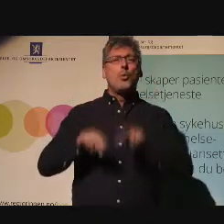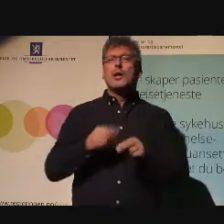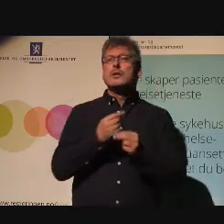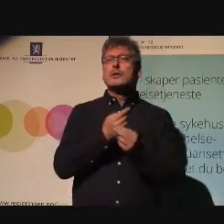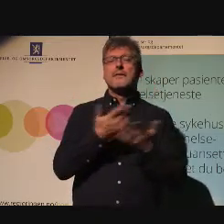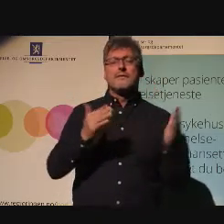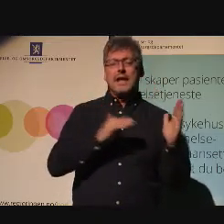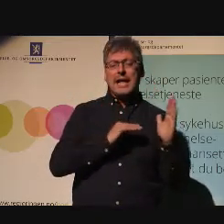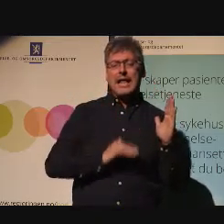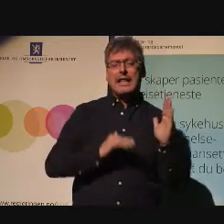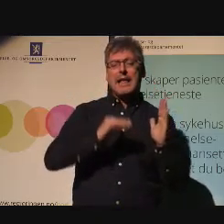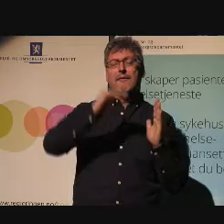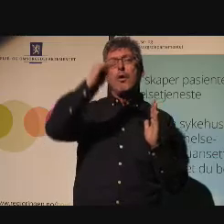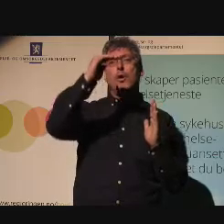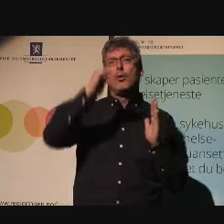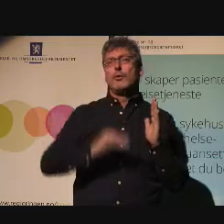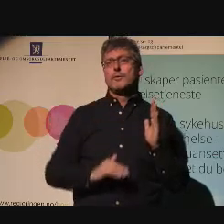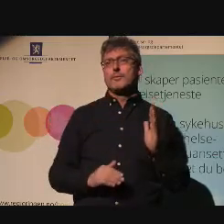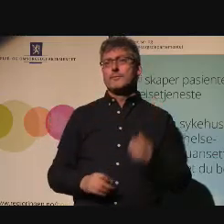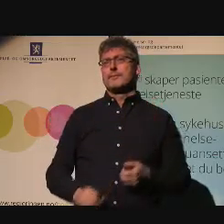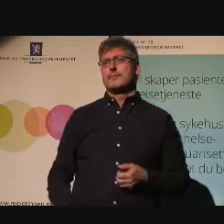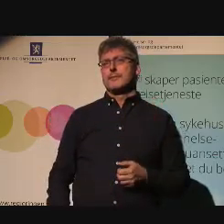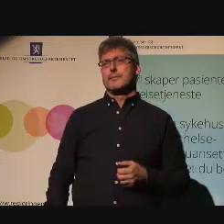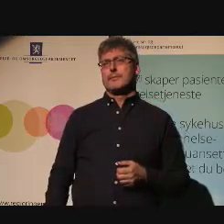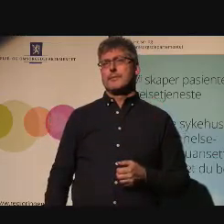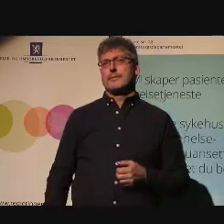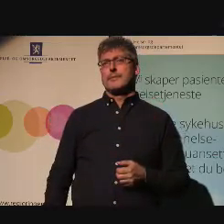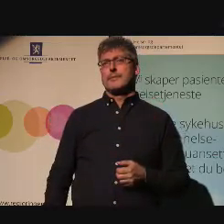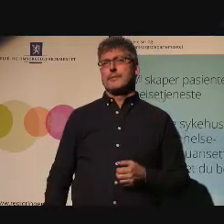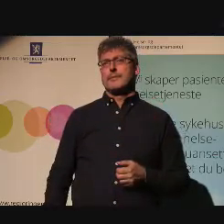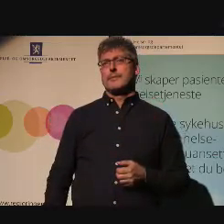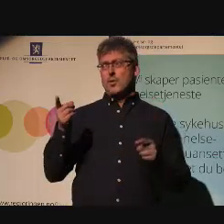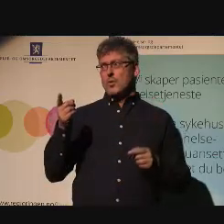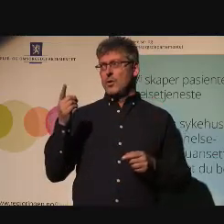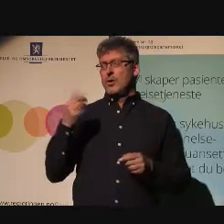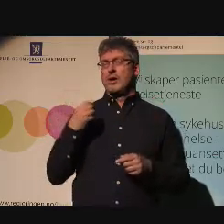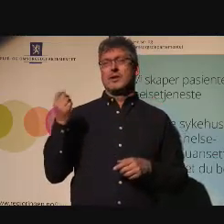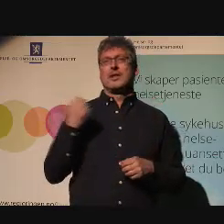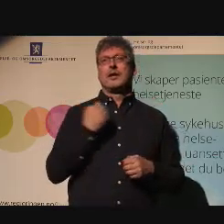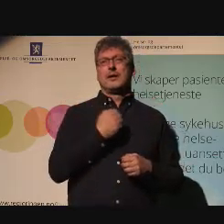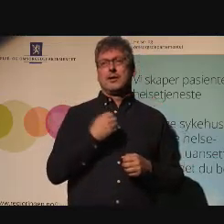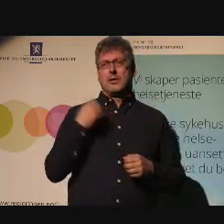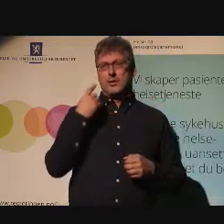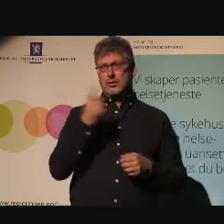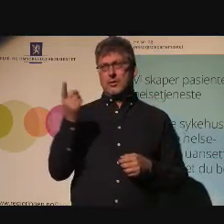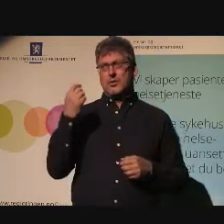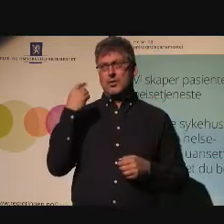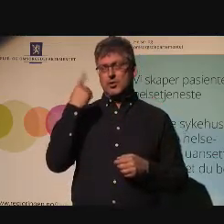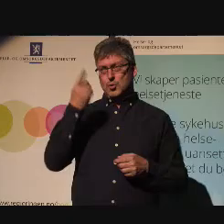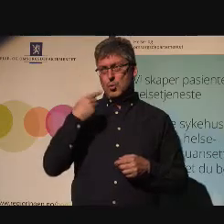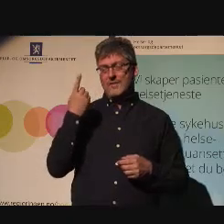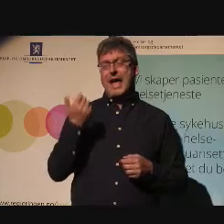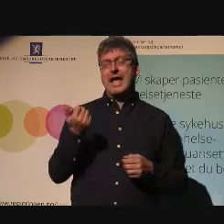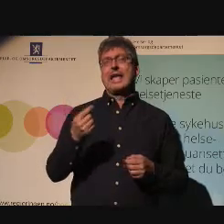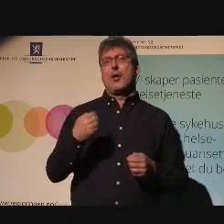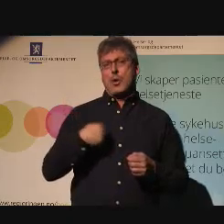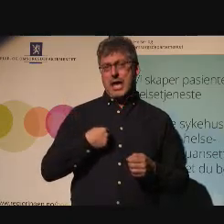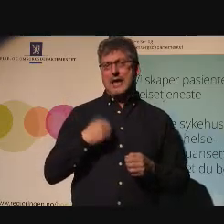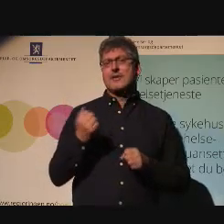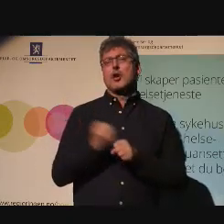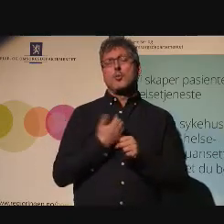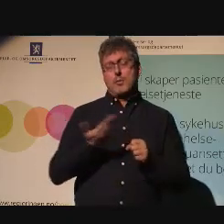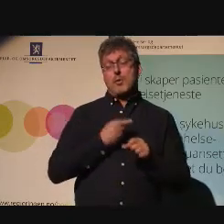vi på. Og det grunnen til at Solveig og meg kommer til å jobbe mye med denne rapporten, men